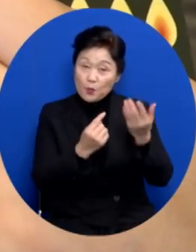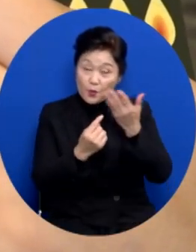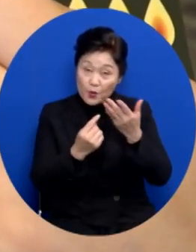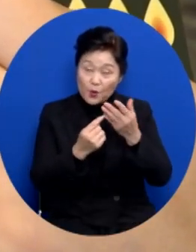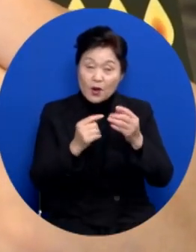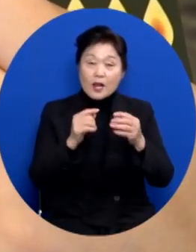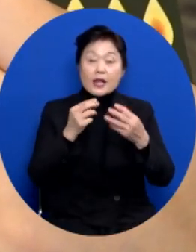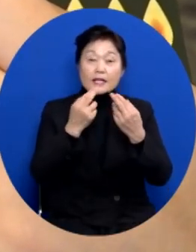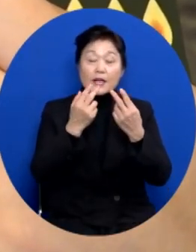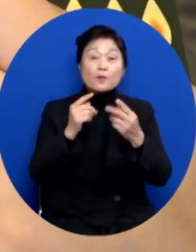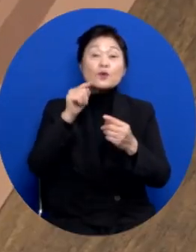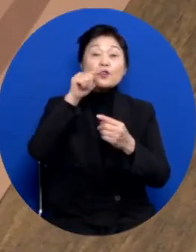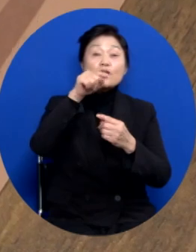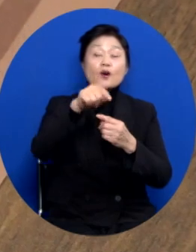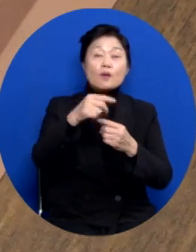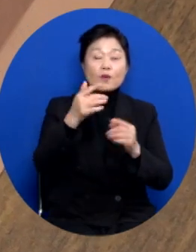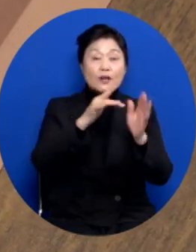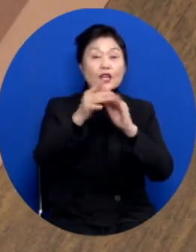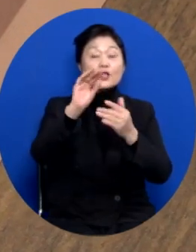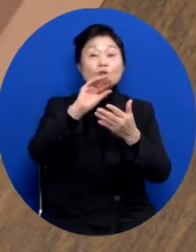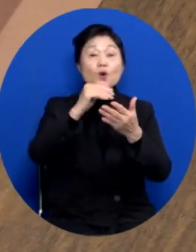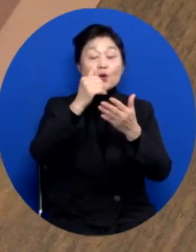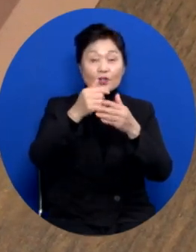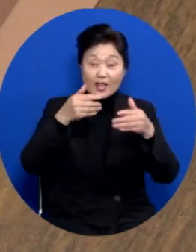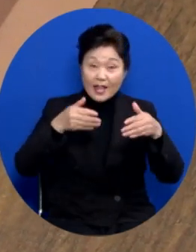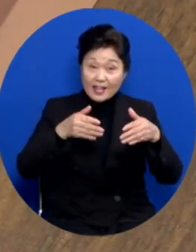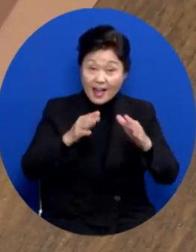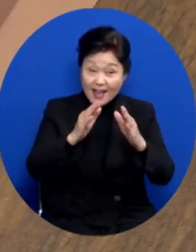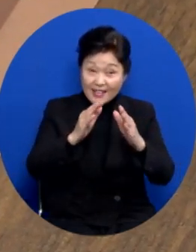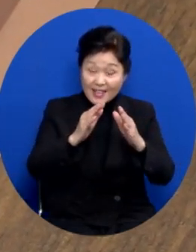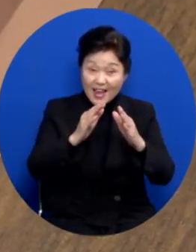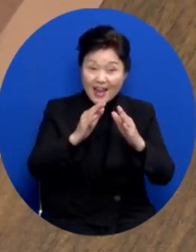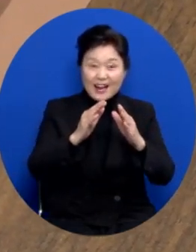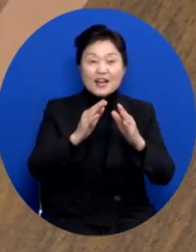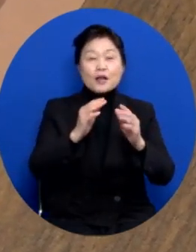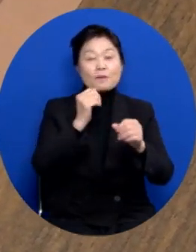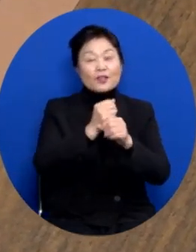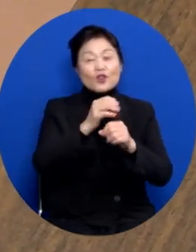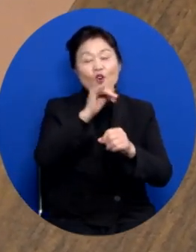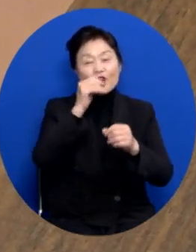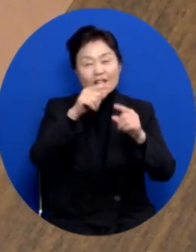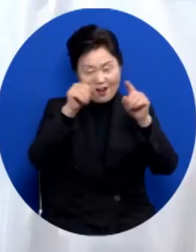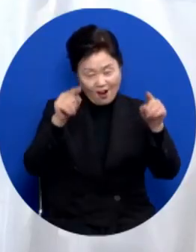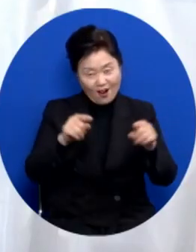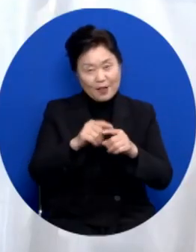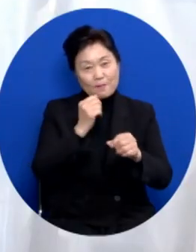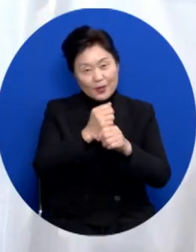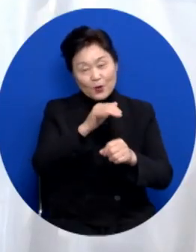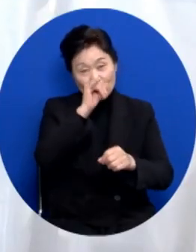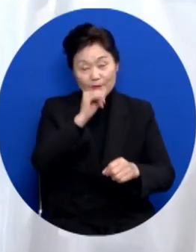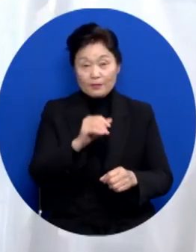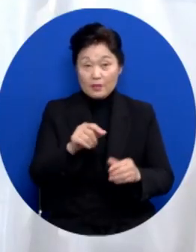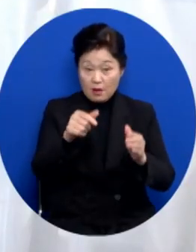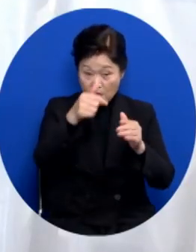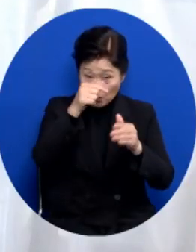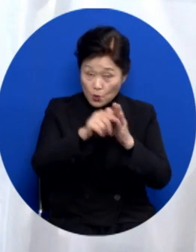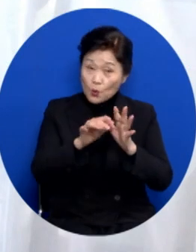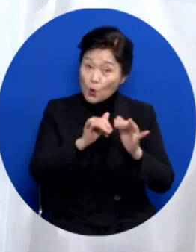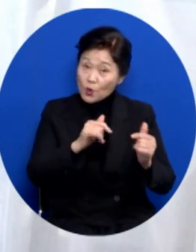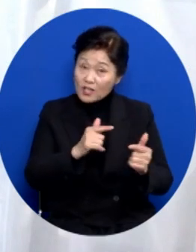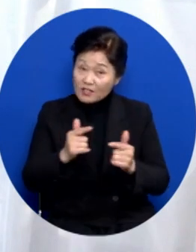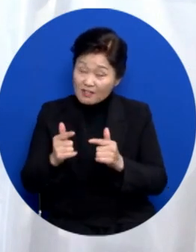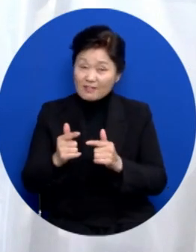너머 예수 그리스도 탄생에 스티커를 붙여 그림을 완성하도록 했습니다. 적어도 우리 크리스천들만큼은